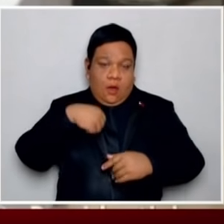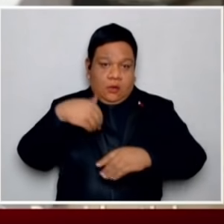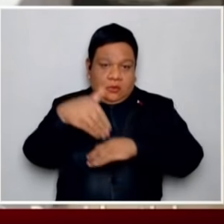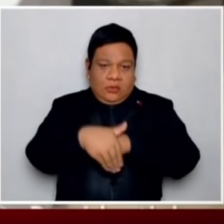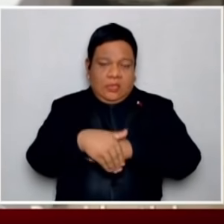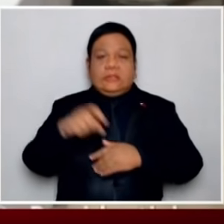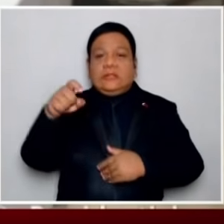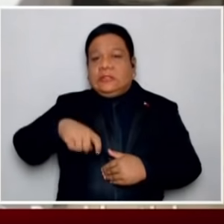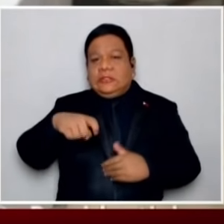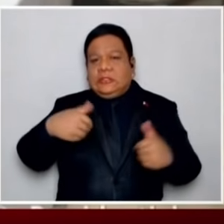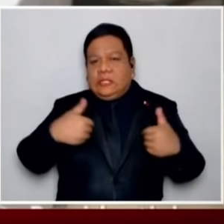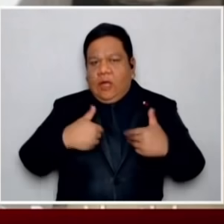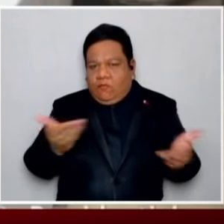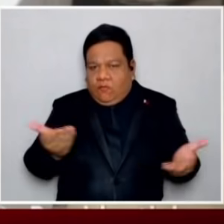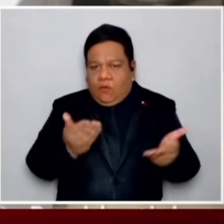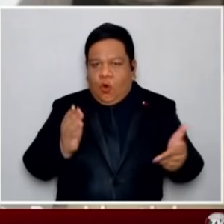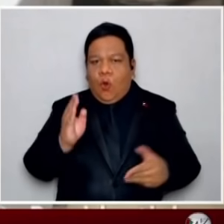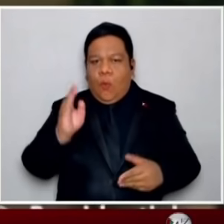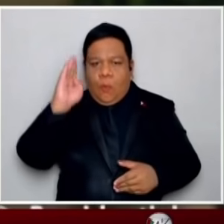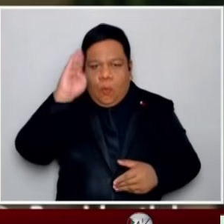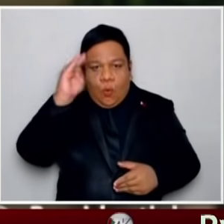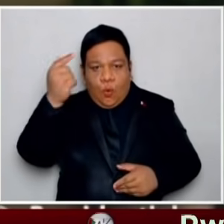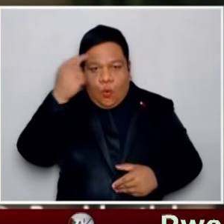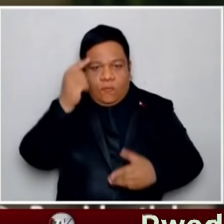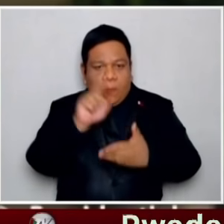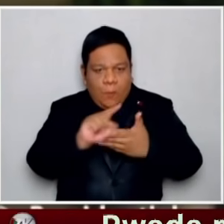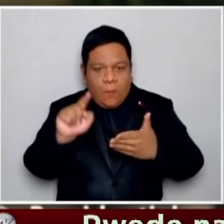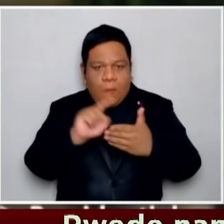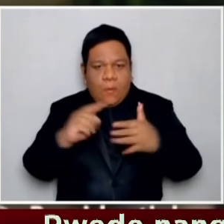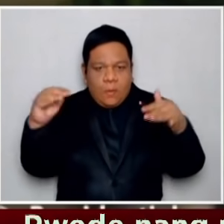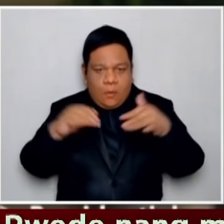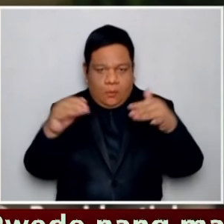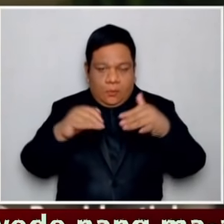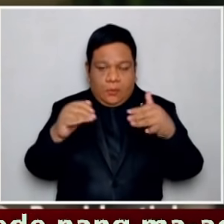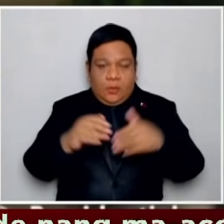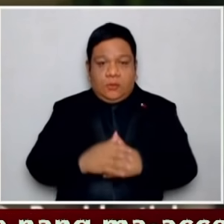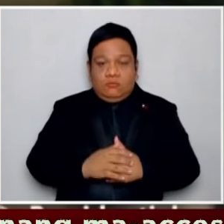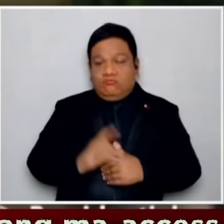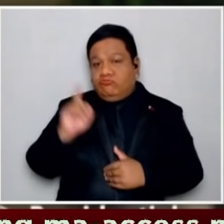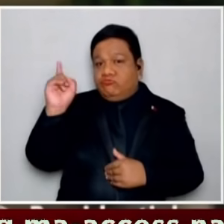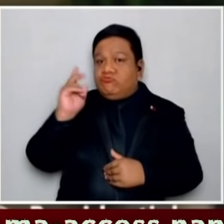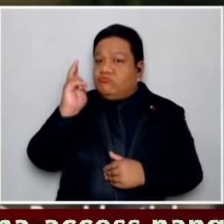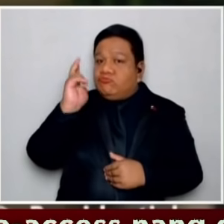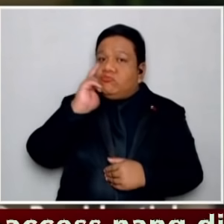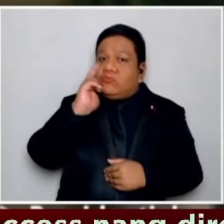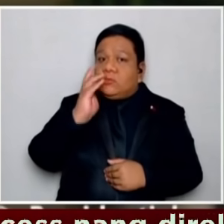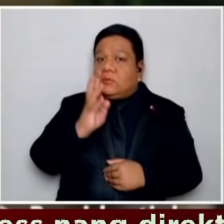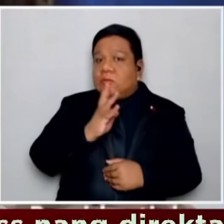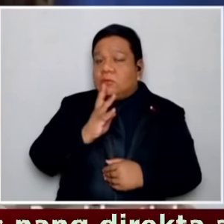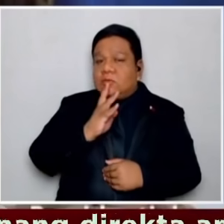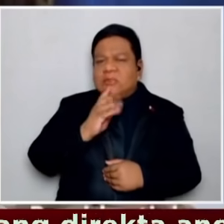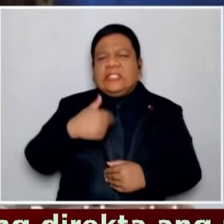miyembro ng kanyang gabinete sa Malacanang. Kailangan ko si Bong actually, hindi sa lahat.